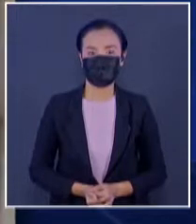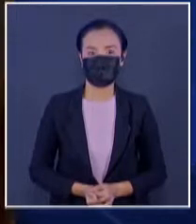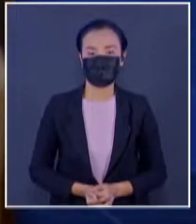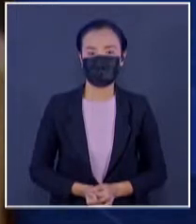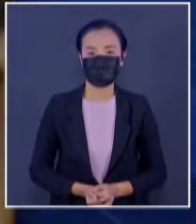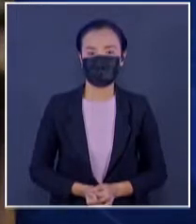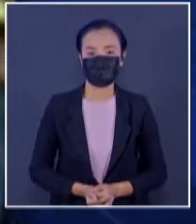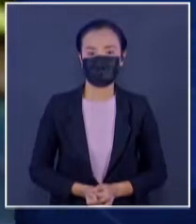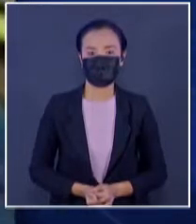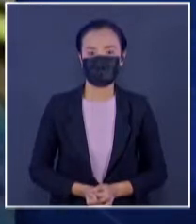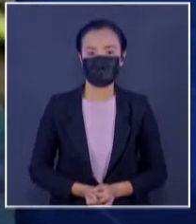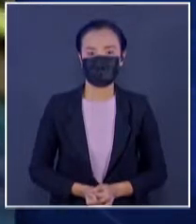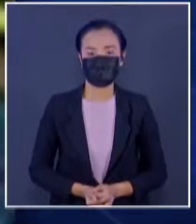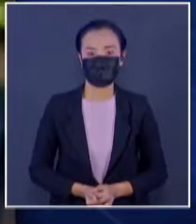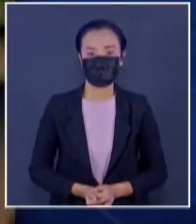รถ